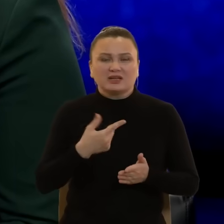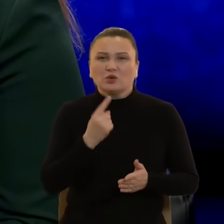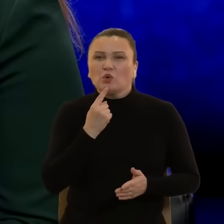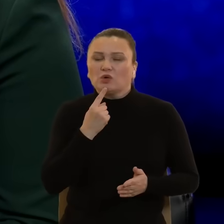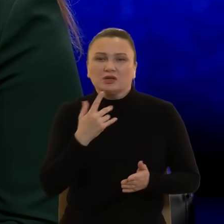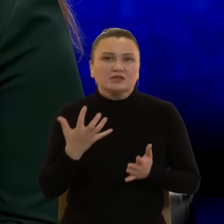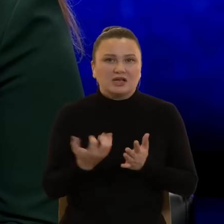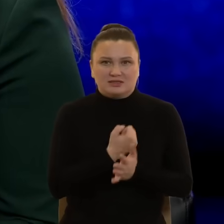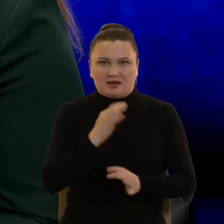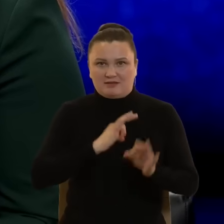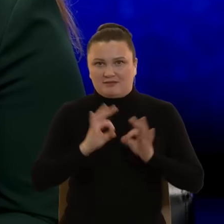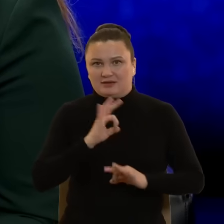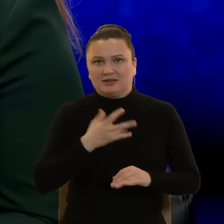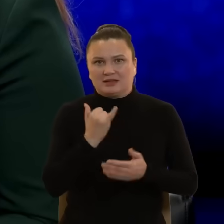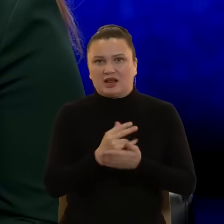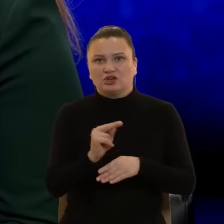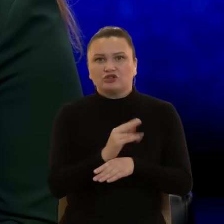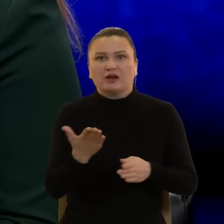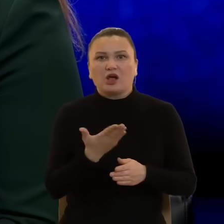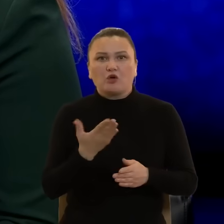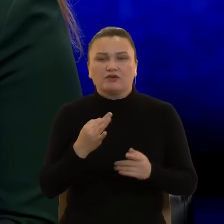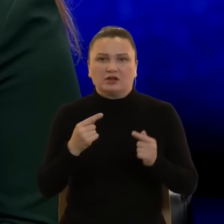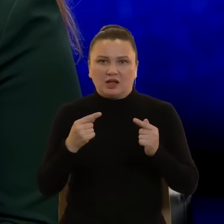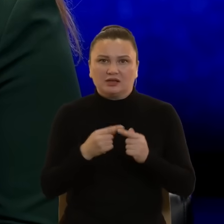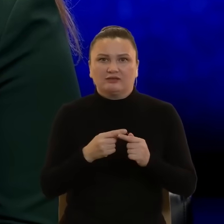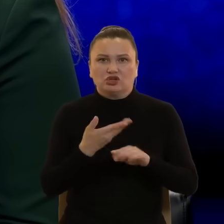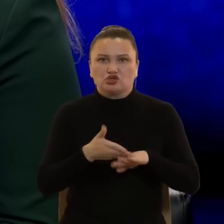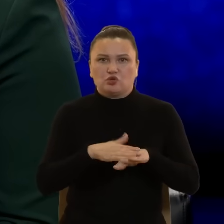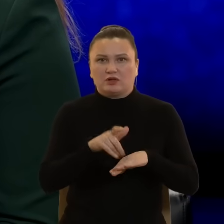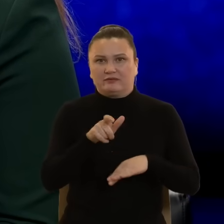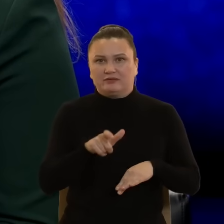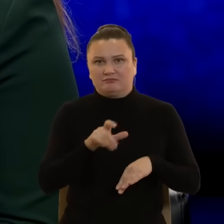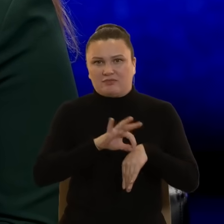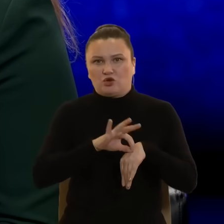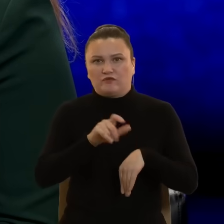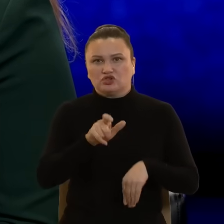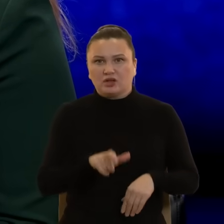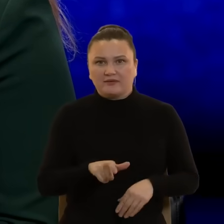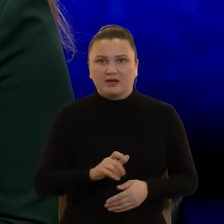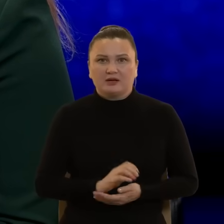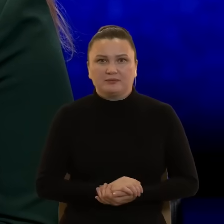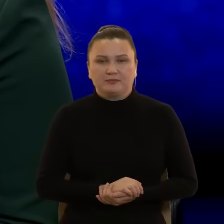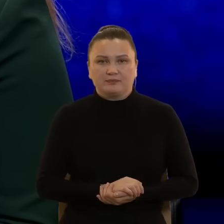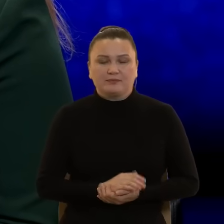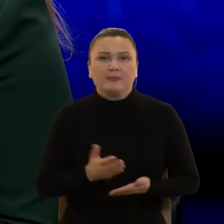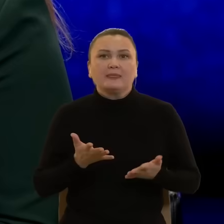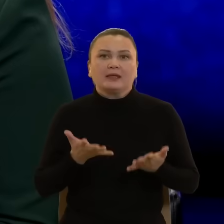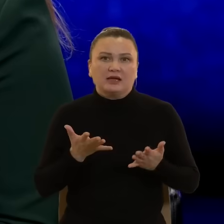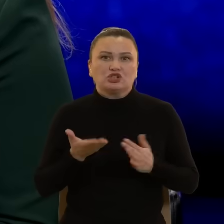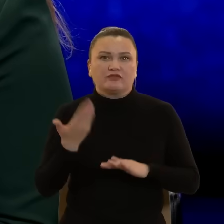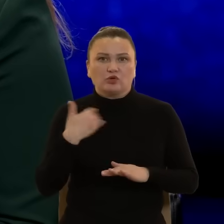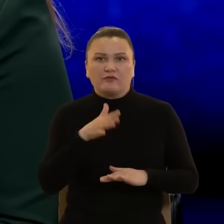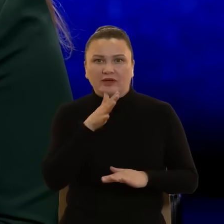достали для лечения какого-то конкретного тяжелого пациента. Вот. Безусловно, уже к тому времени